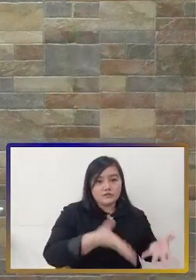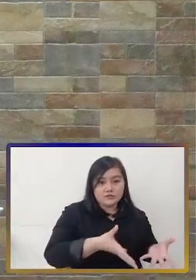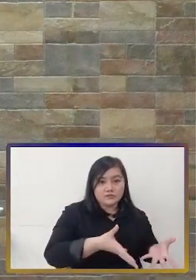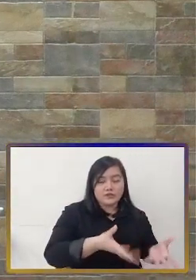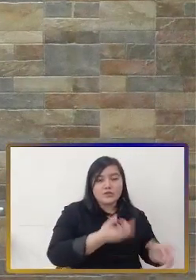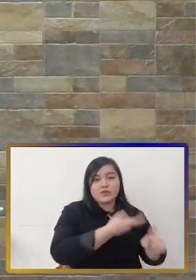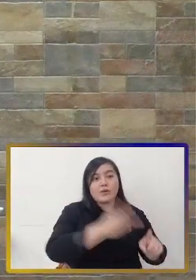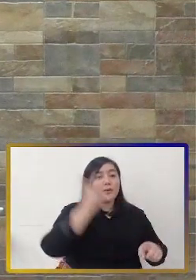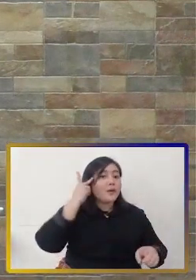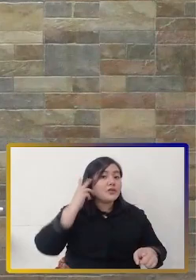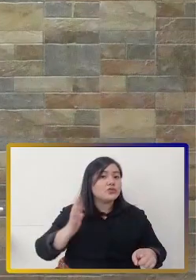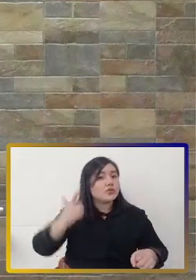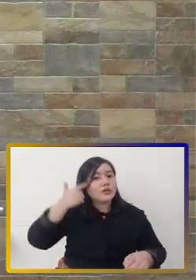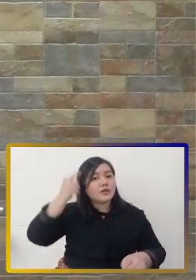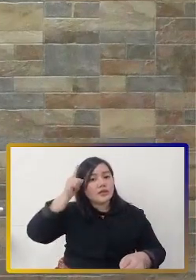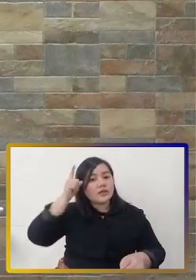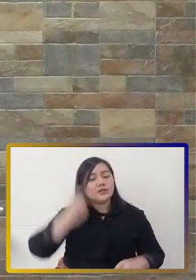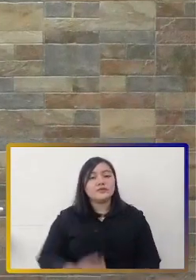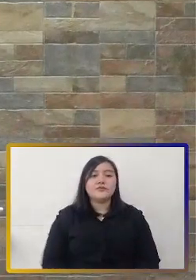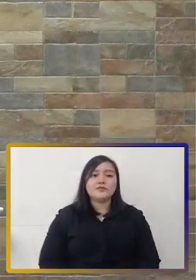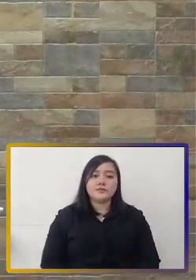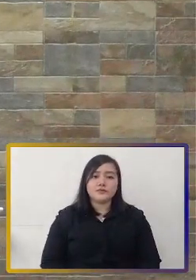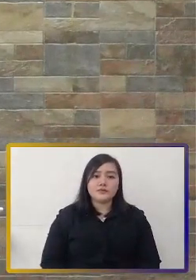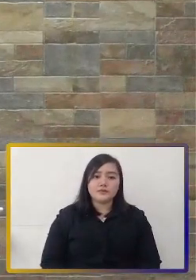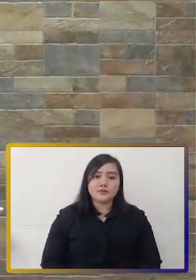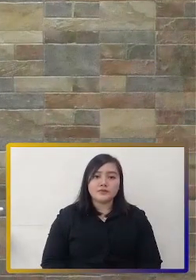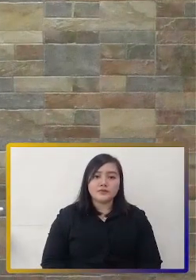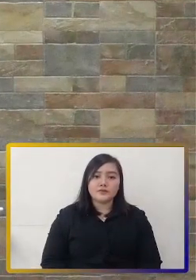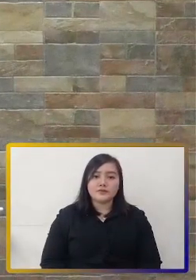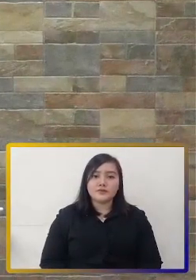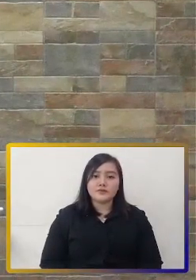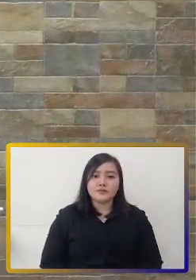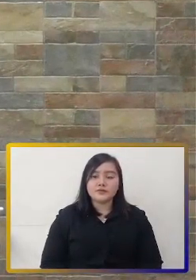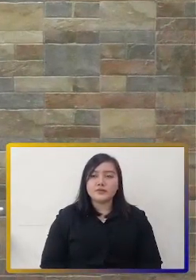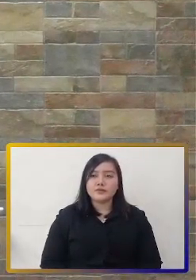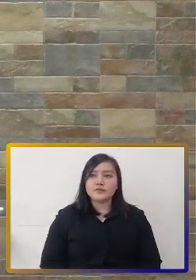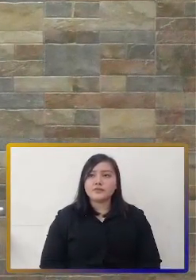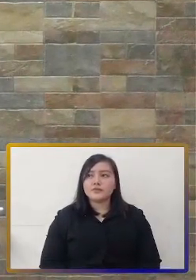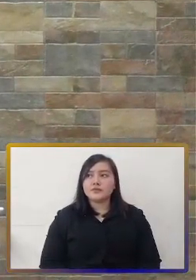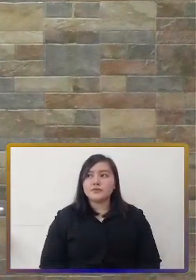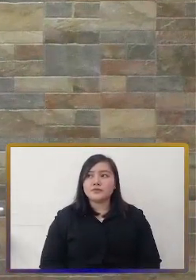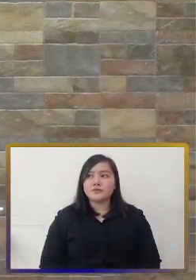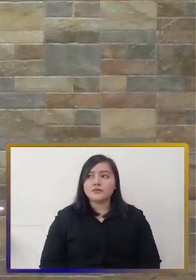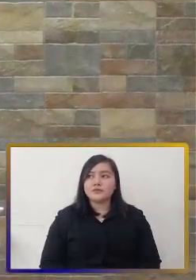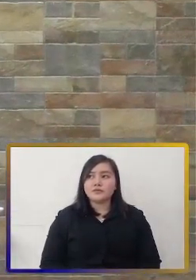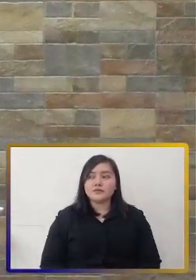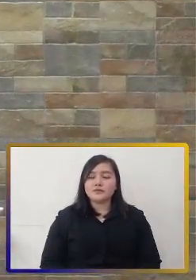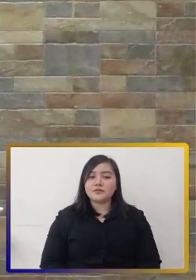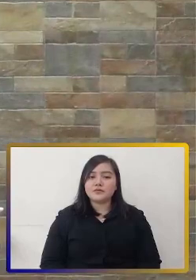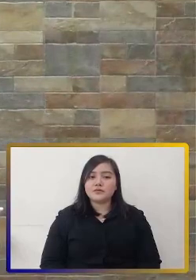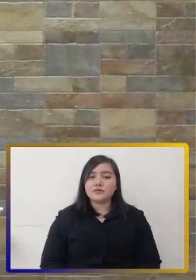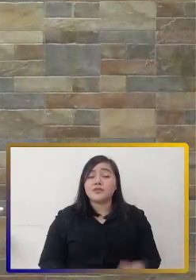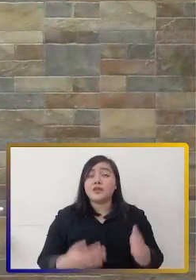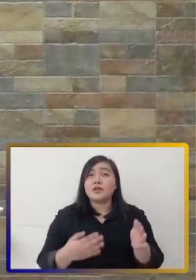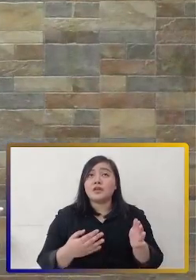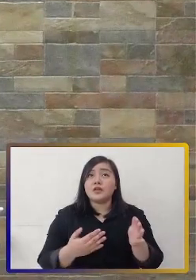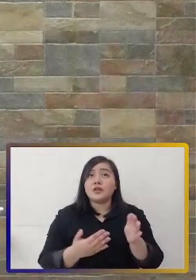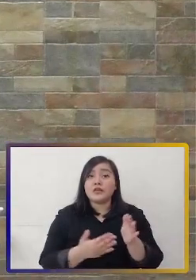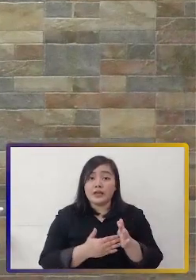which is our pastor. Maliwanag po natin yan. So actually, kung yung teaching pa lang ang pag-uusapan natin, mga